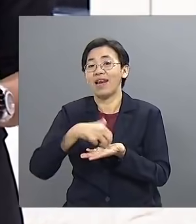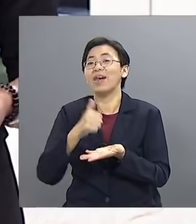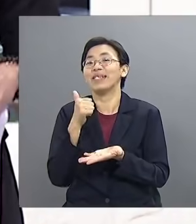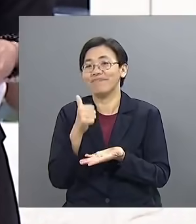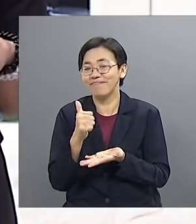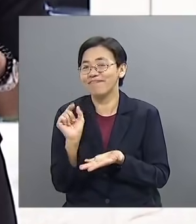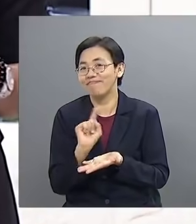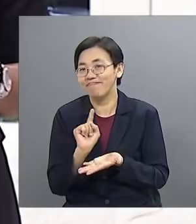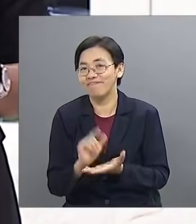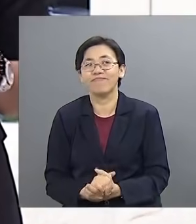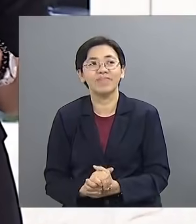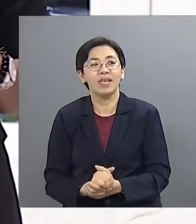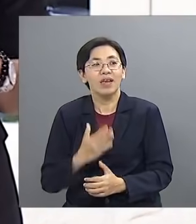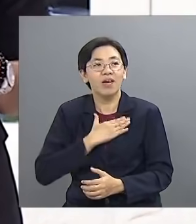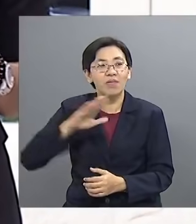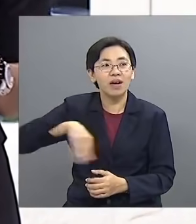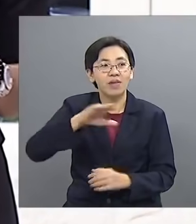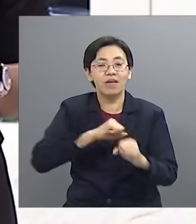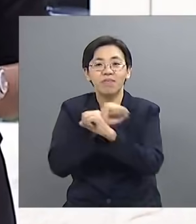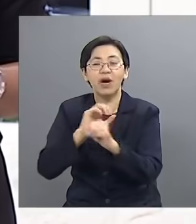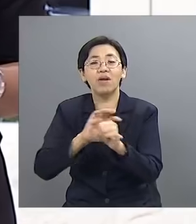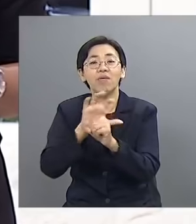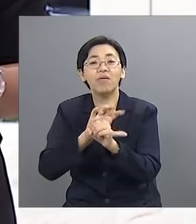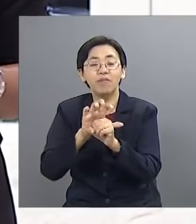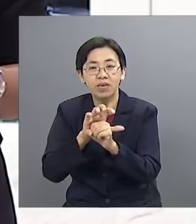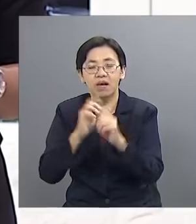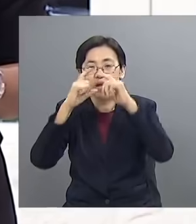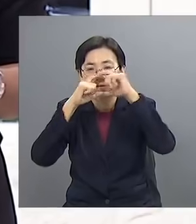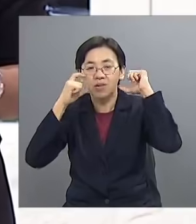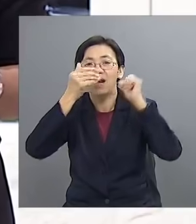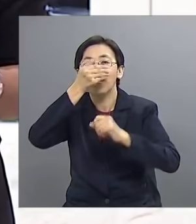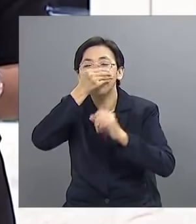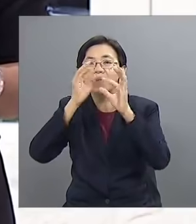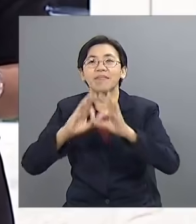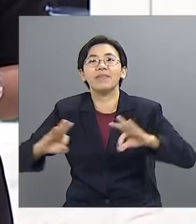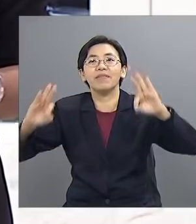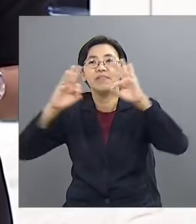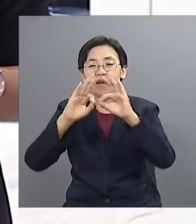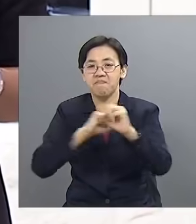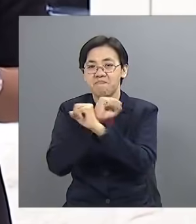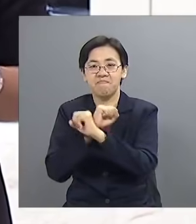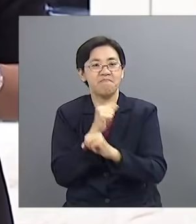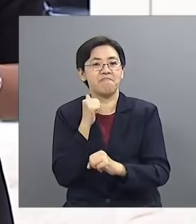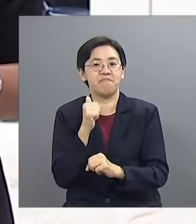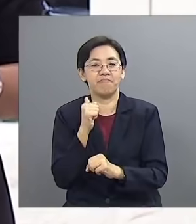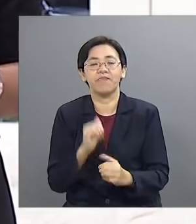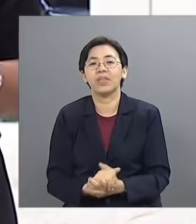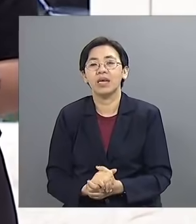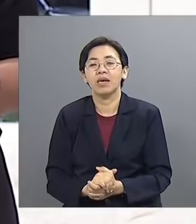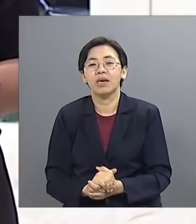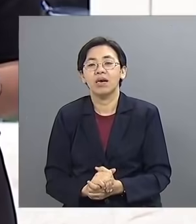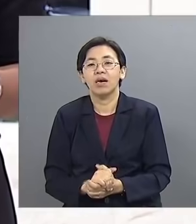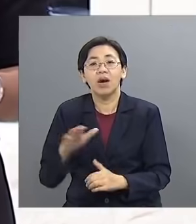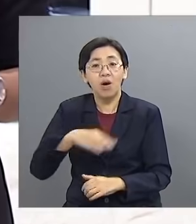ที่เราป้องกันโควิด-19 หน้ากากอนามัยเป็นปัจจัยสำคัญเลยนะคะที่จะป้องกันได้นะคะตอนแรกเราคิดว่าโอ้โหราคา